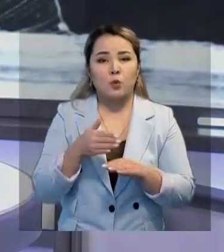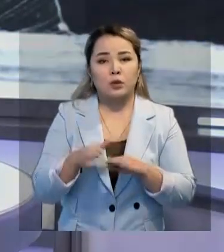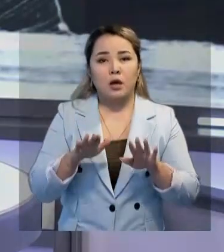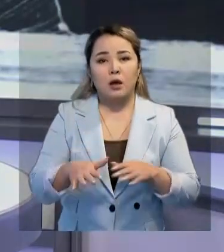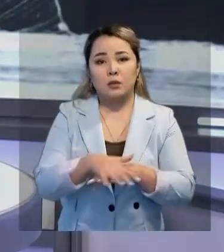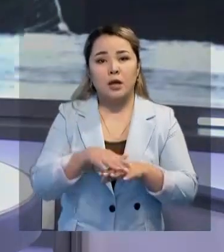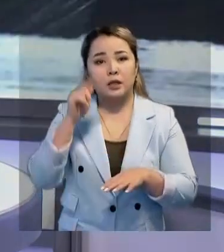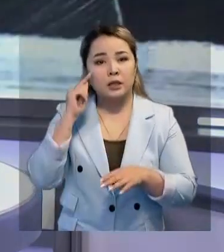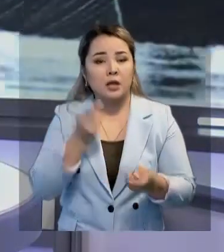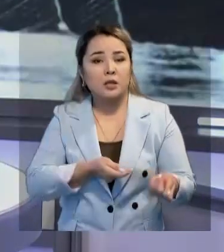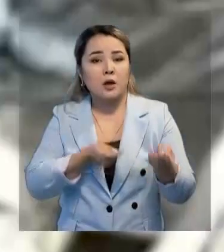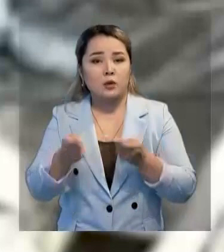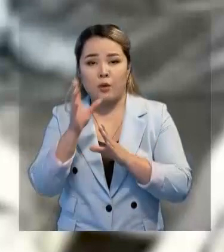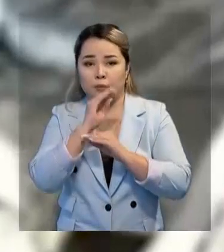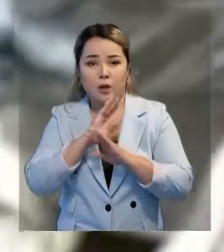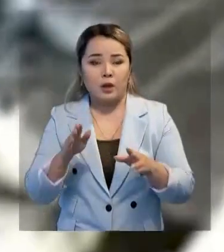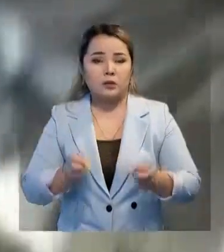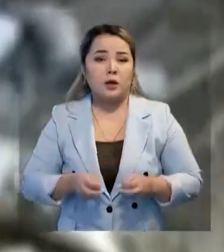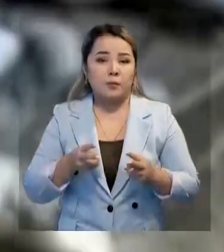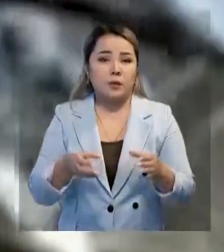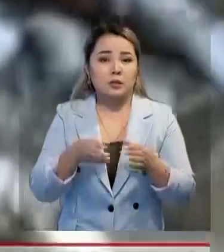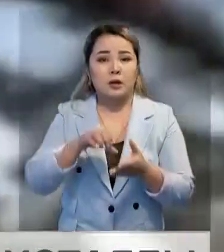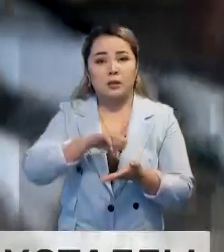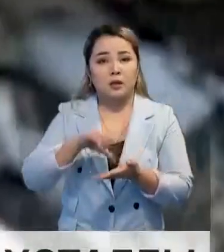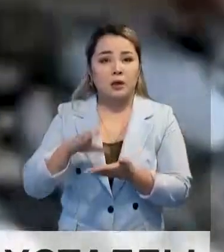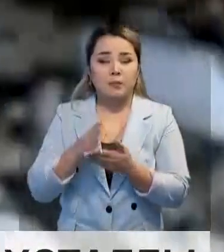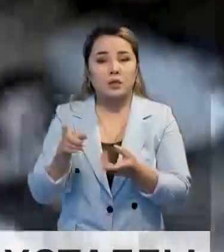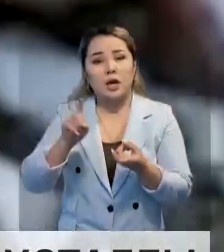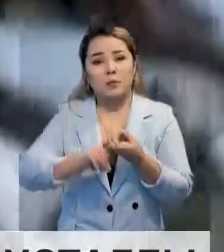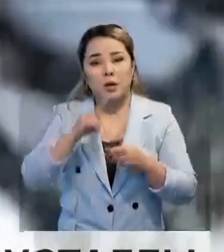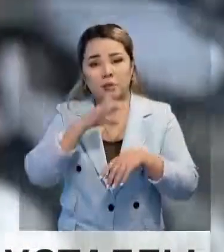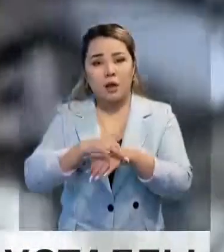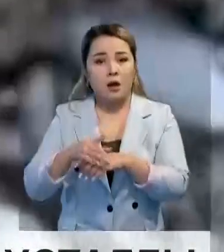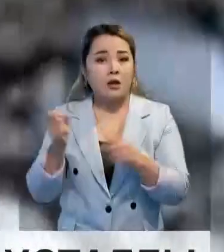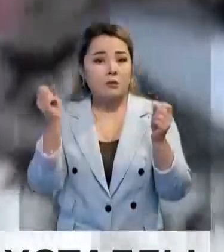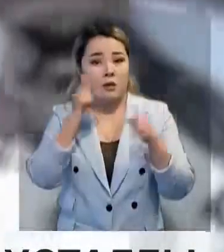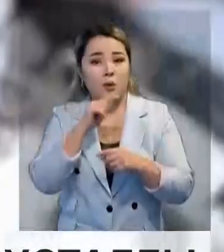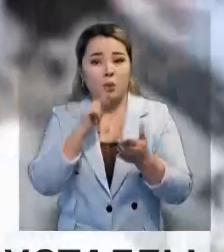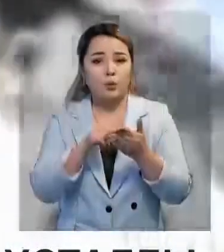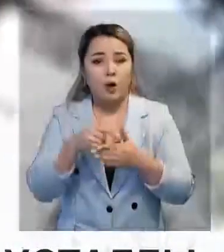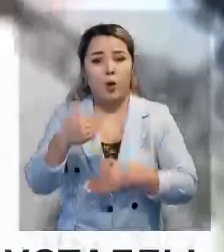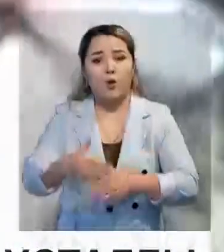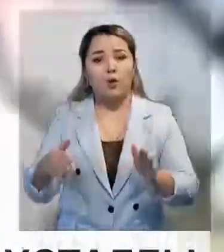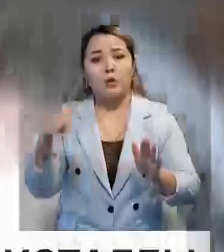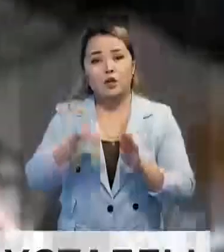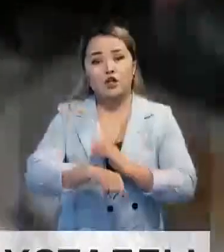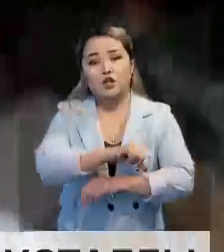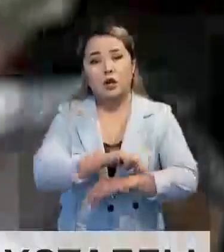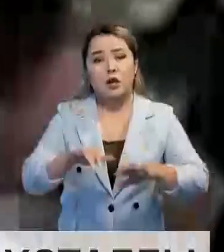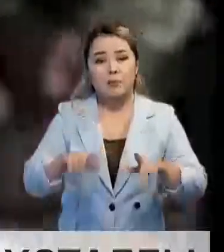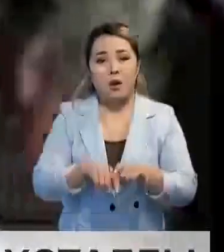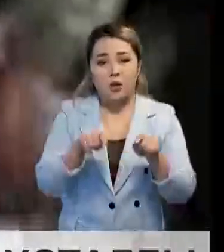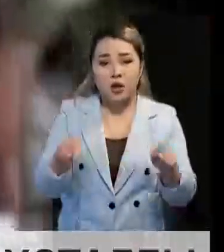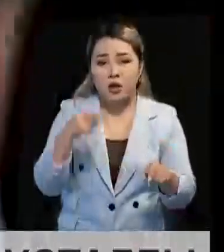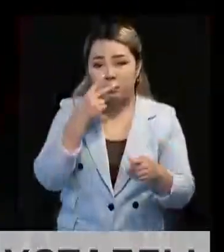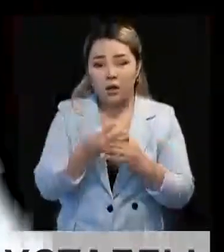аумағынан Қырғызстанға өткізбек болған. Қылмыскерлердің Қырғыз жақта асвайласы болғаны анықталды. Құс салынған қорапты шекарашылар ашқан